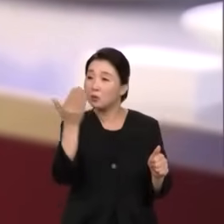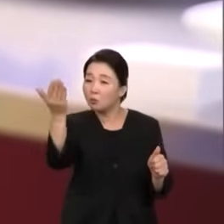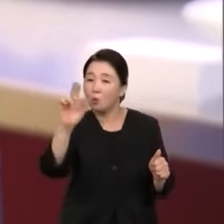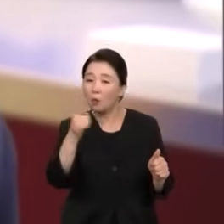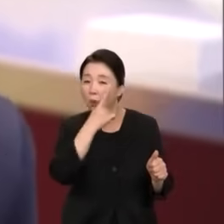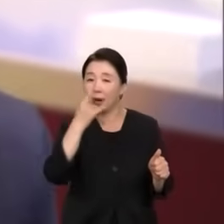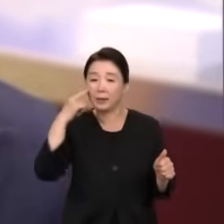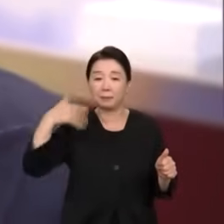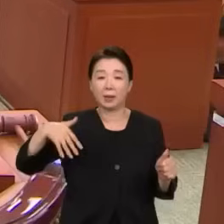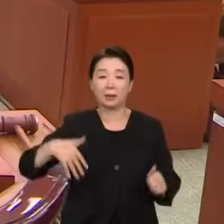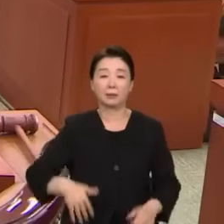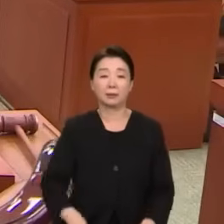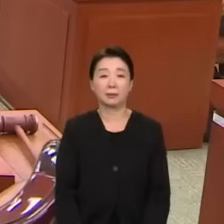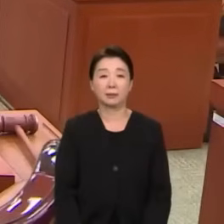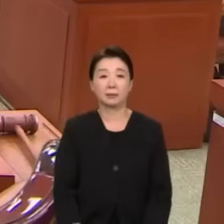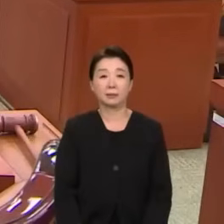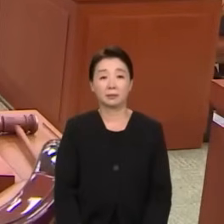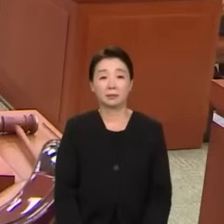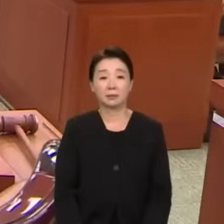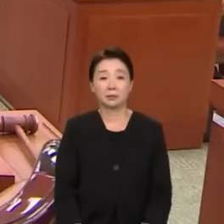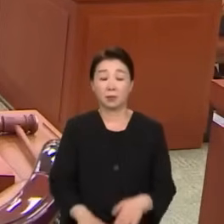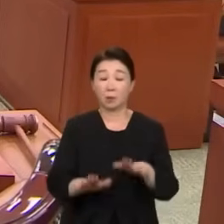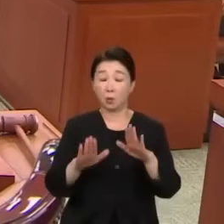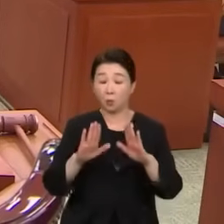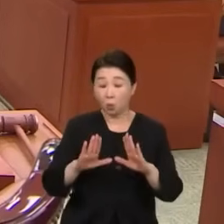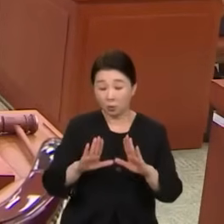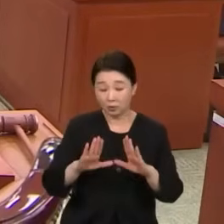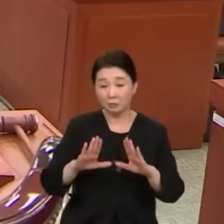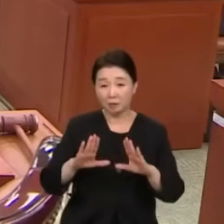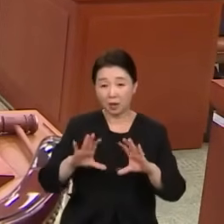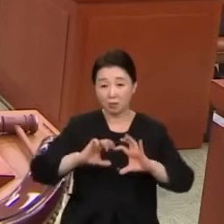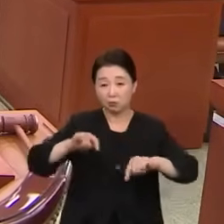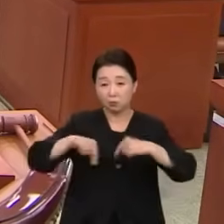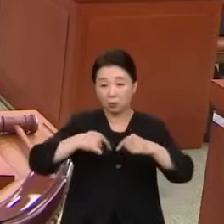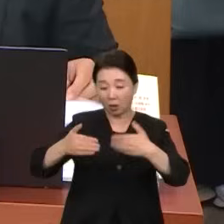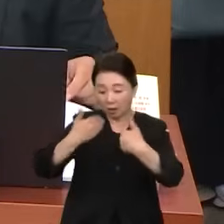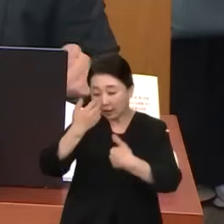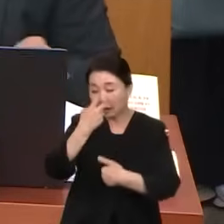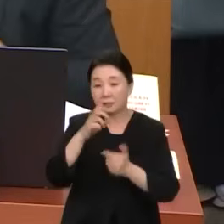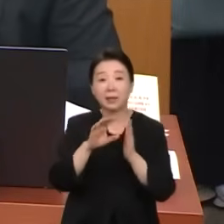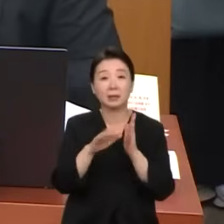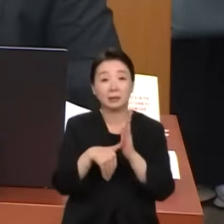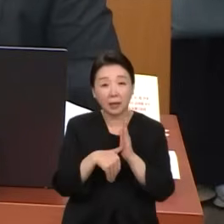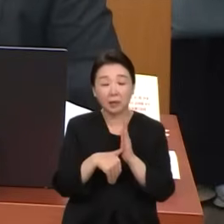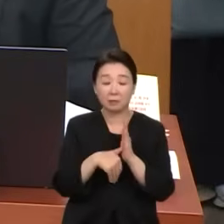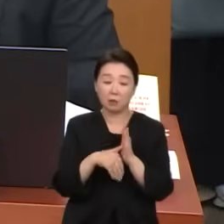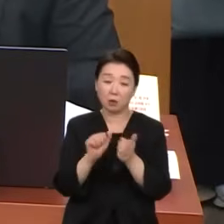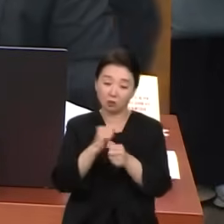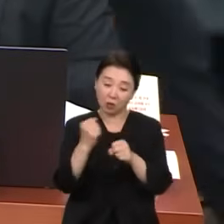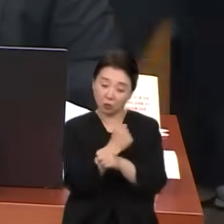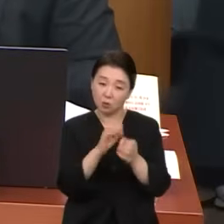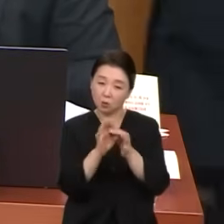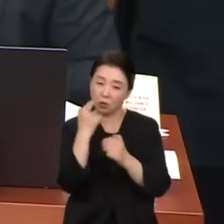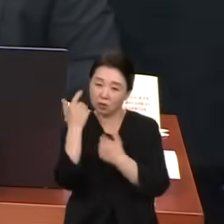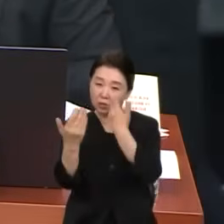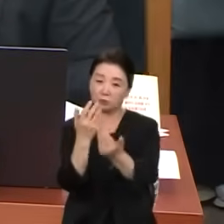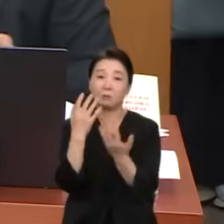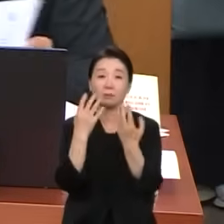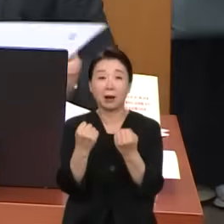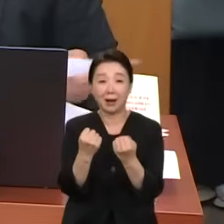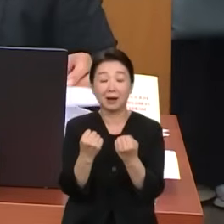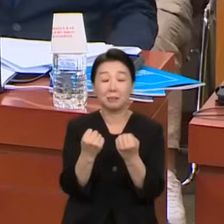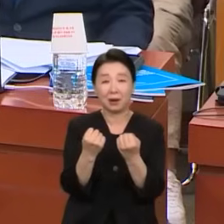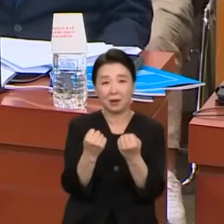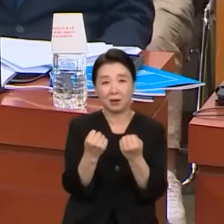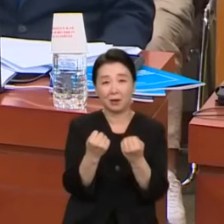확인되지 않았습니다 한편 오늘 열린 국정감사에서 도이치 모터스 주가조작 의혹에 대한 질의가 이어지자 천대엽